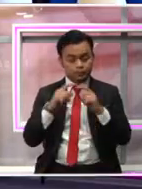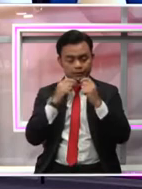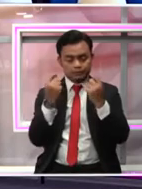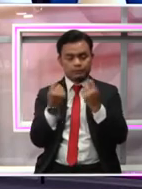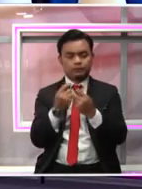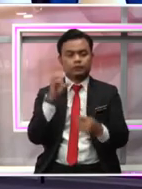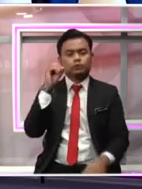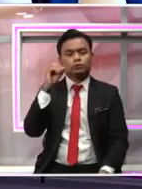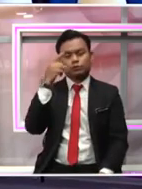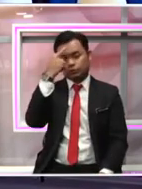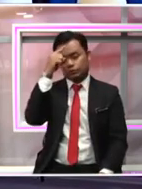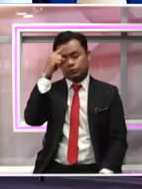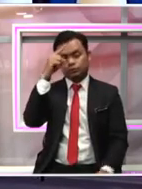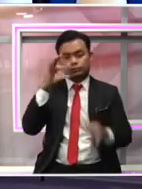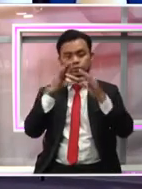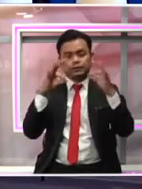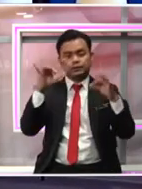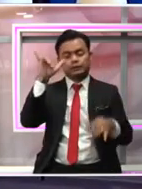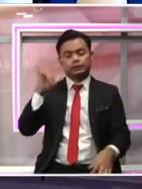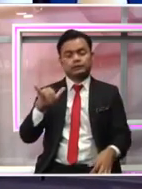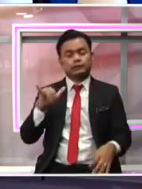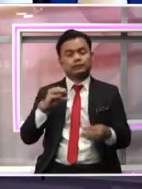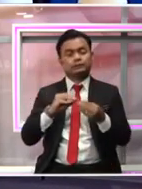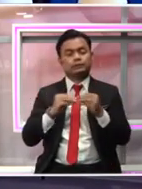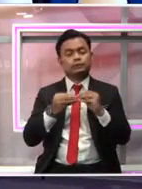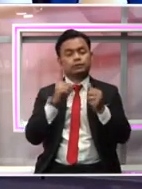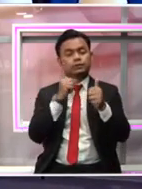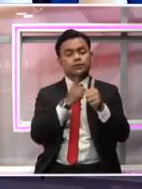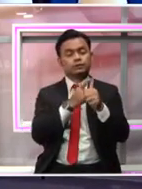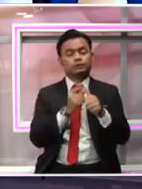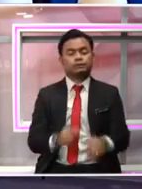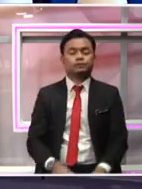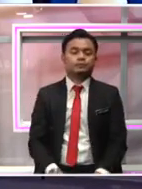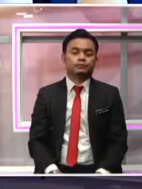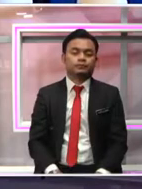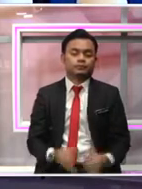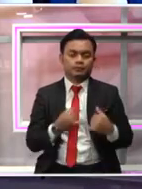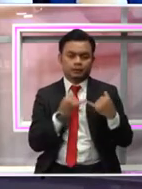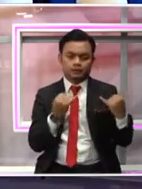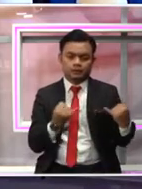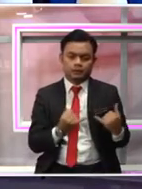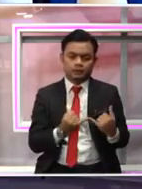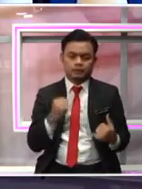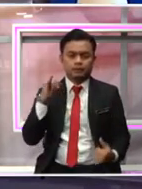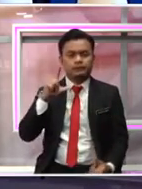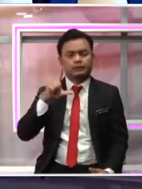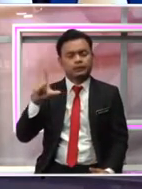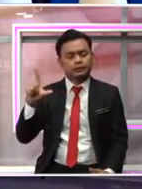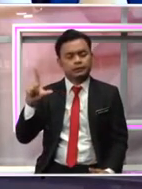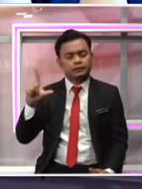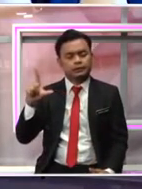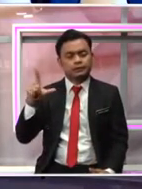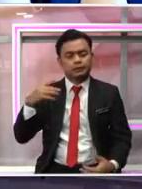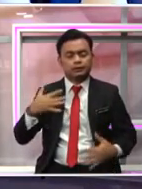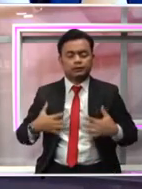Cambridge kita baca ayam pertama hati Jena organ paling besar dalam ada lama